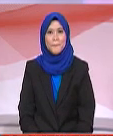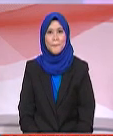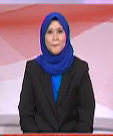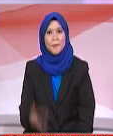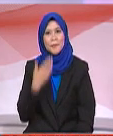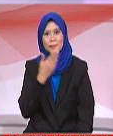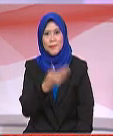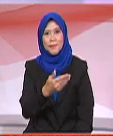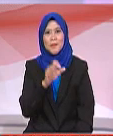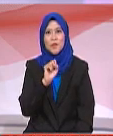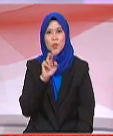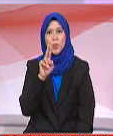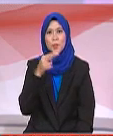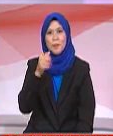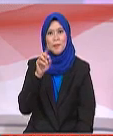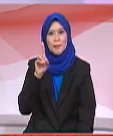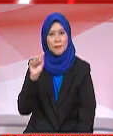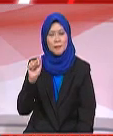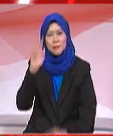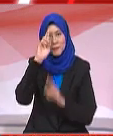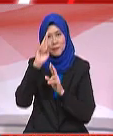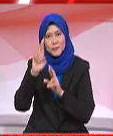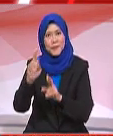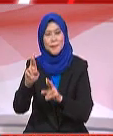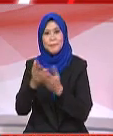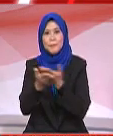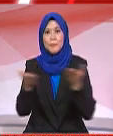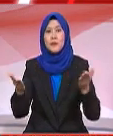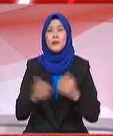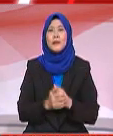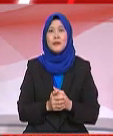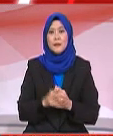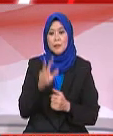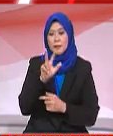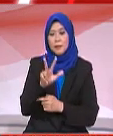Terima kasih Syahida, salam hormat dan salam sejahtera. Seramai